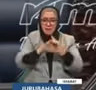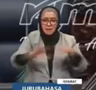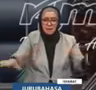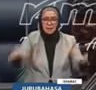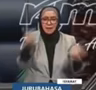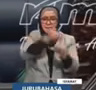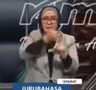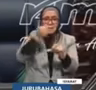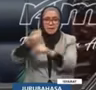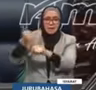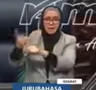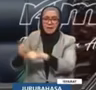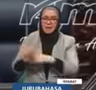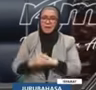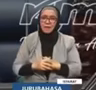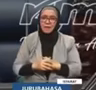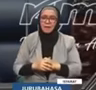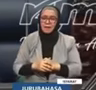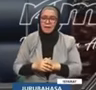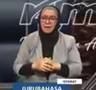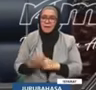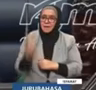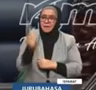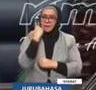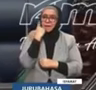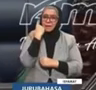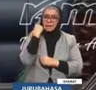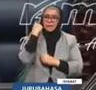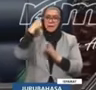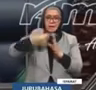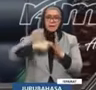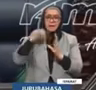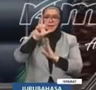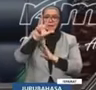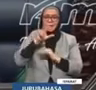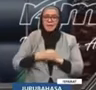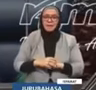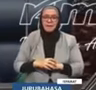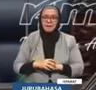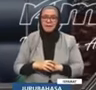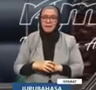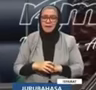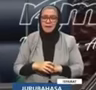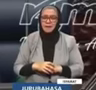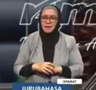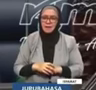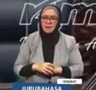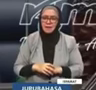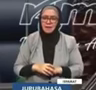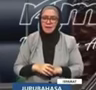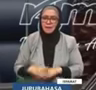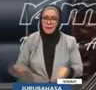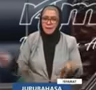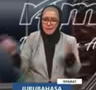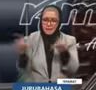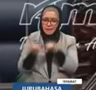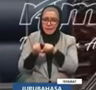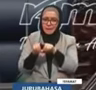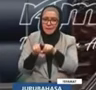maka hadapan bau-bau ini pada bulan match di kesampingan defense bus